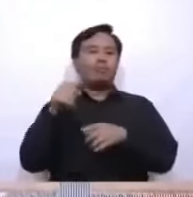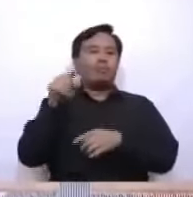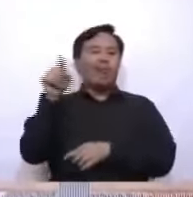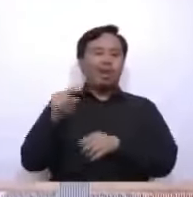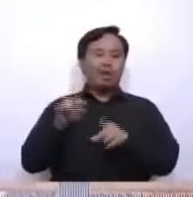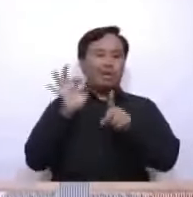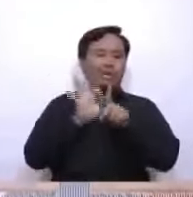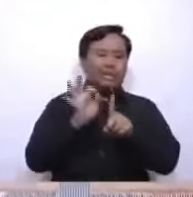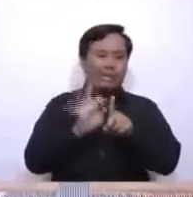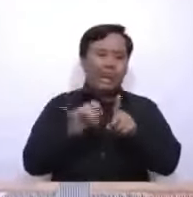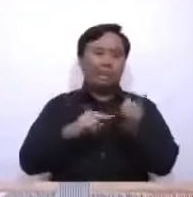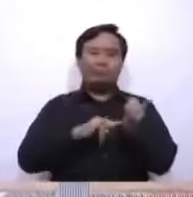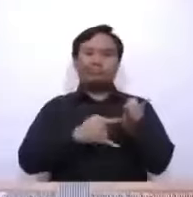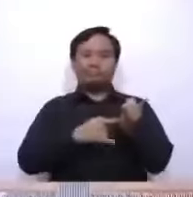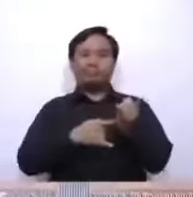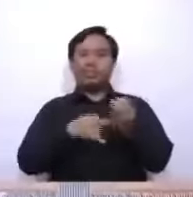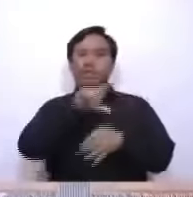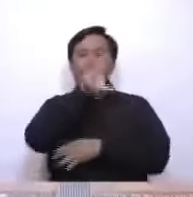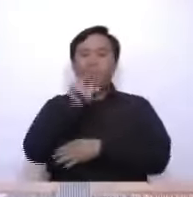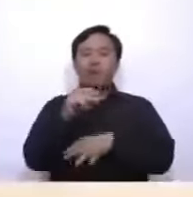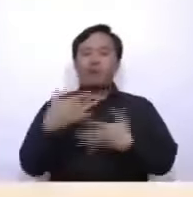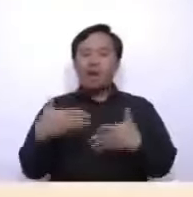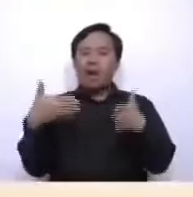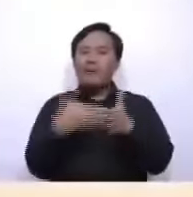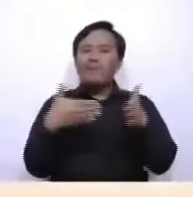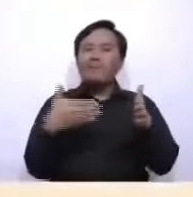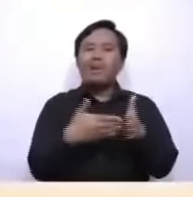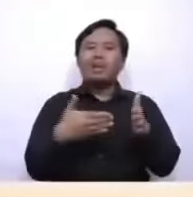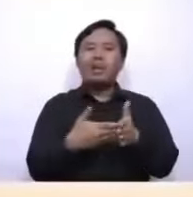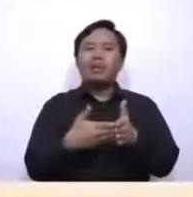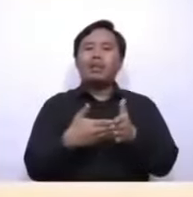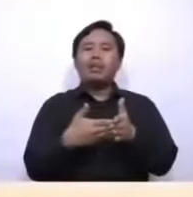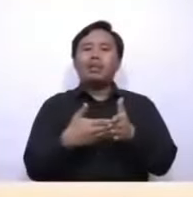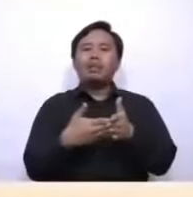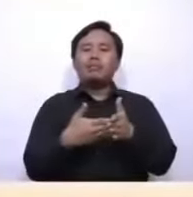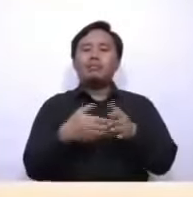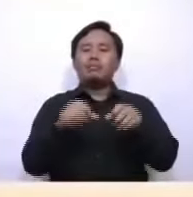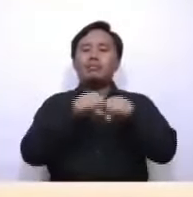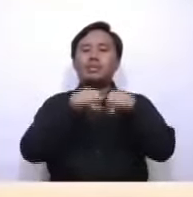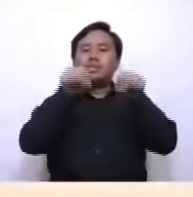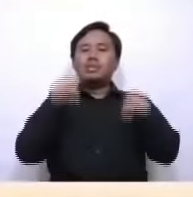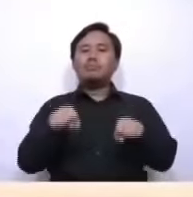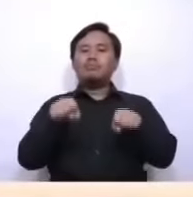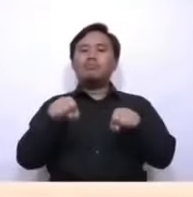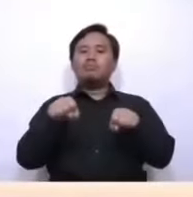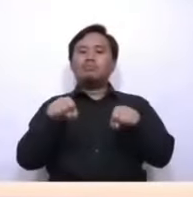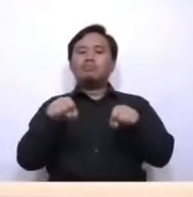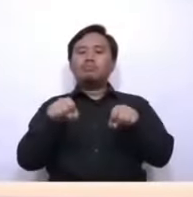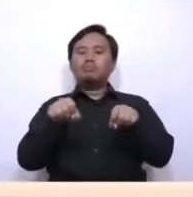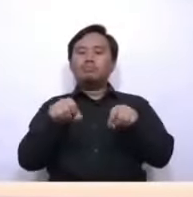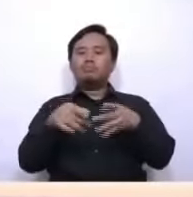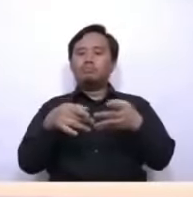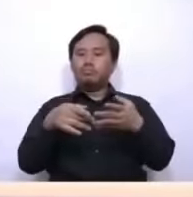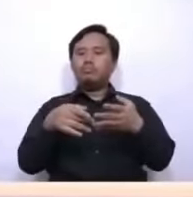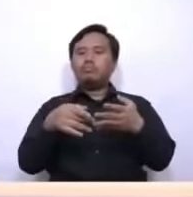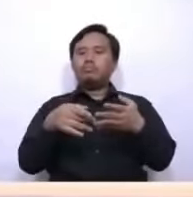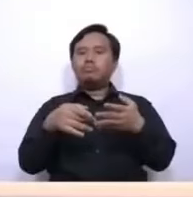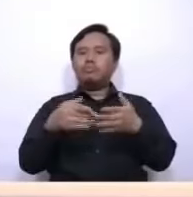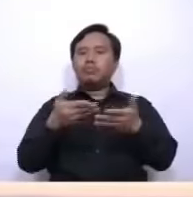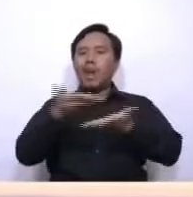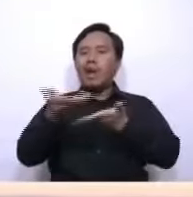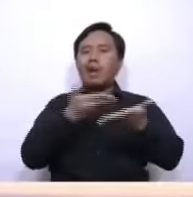SPBE di Jawa Barat adalah masih adanya hambatan dalam integrasi sistem dan layanan publik berbasis